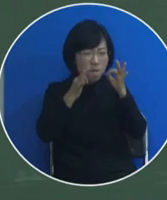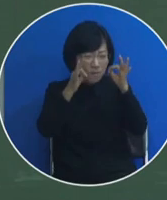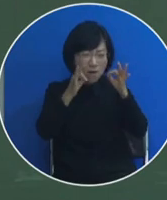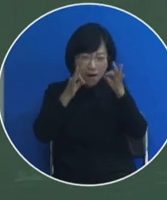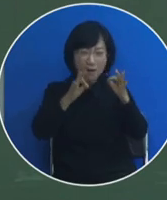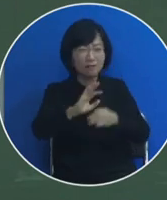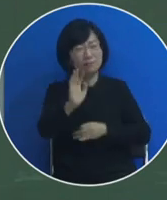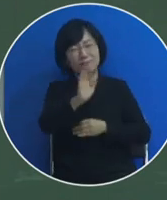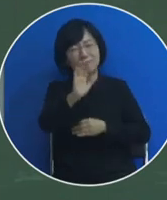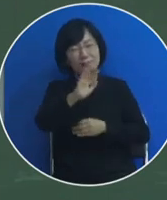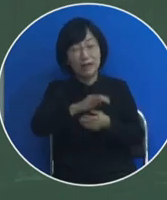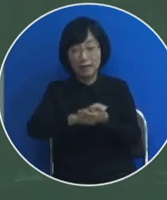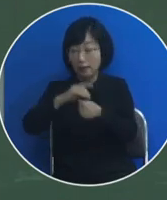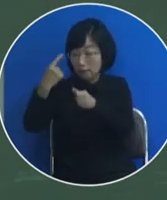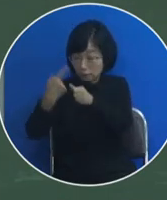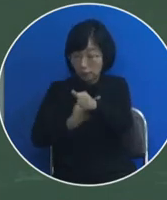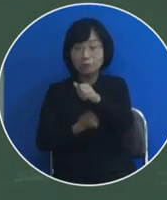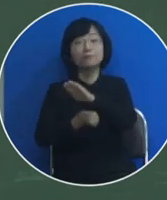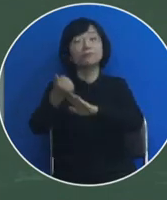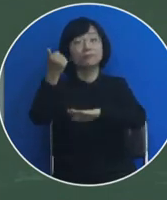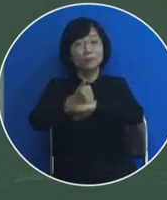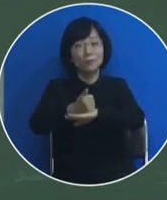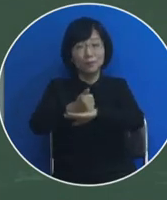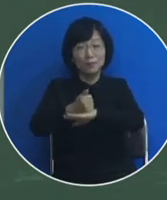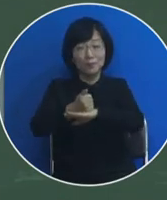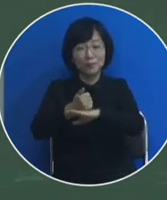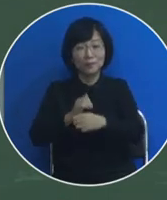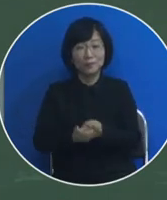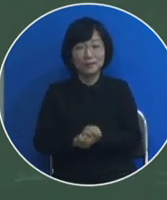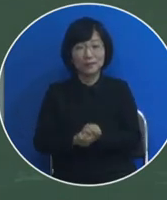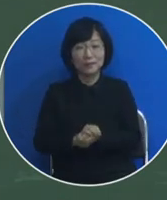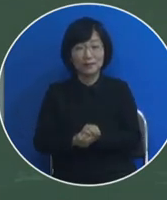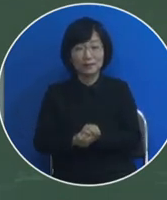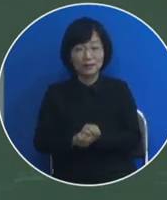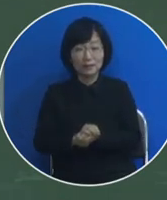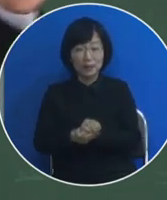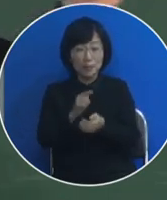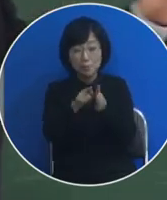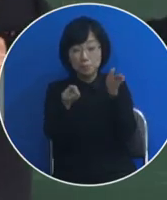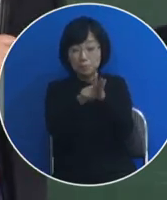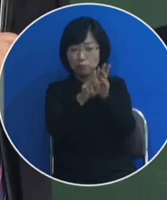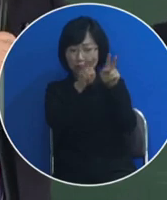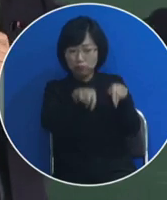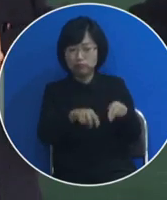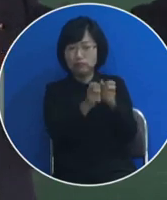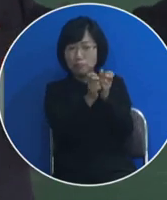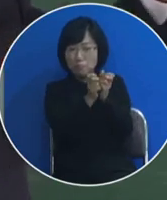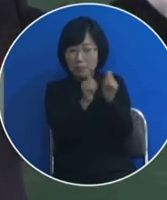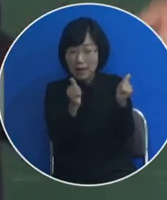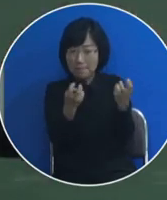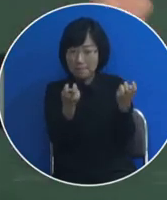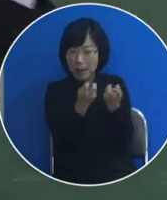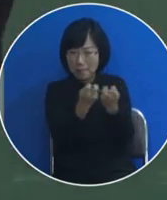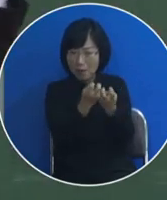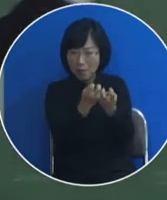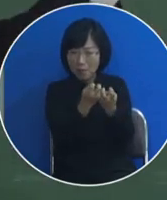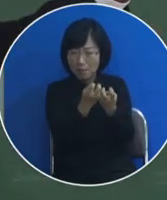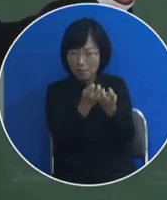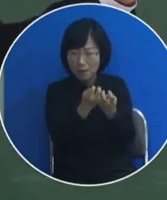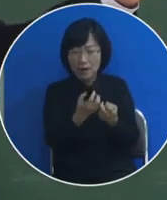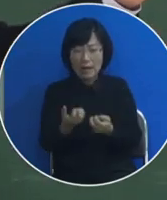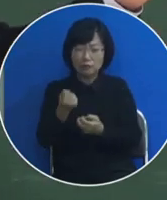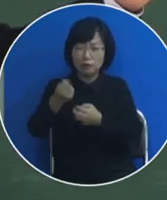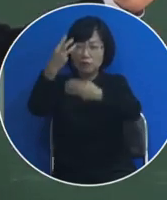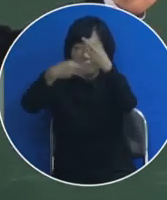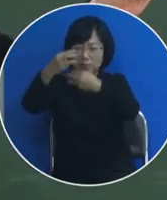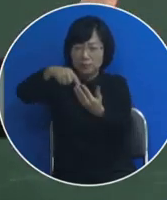Success chases after you. 그러니까 완전히 불신자식으로 렘넌트한테 가르치면 안 돼요. 렘넌트에게 성공이 따라와 진짜 하나님의